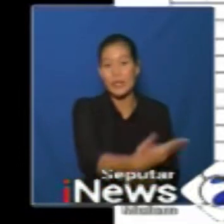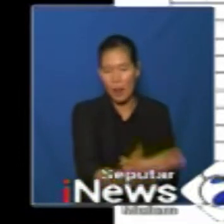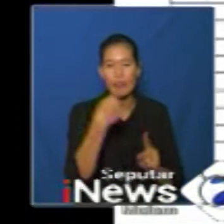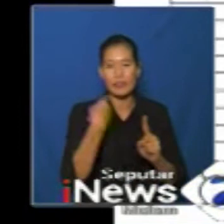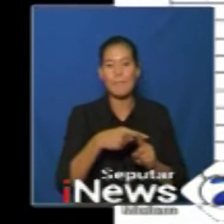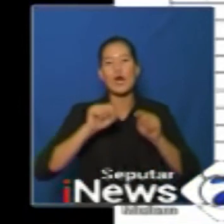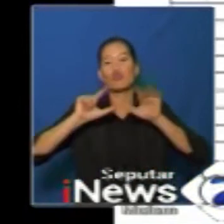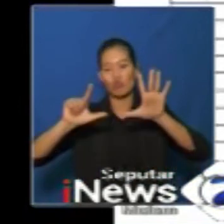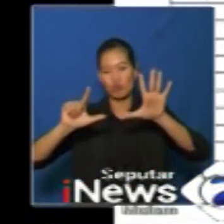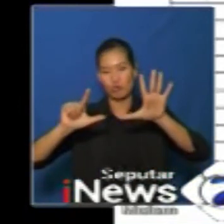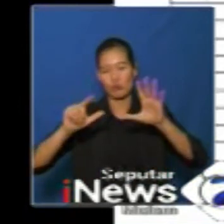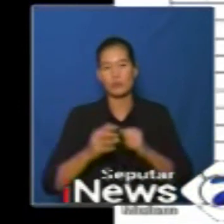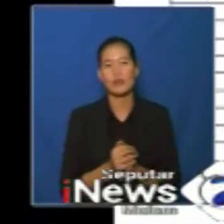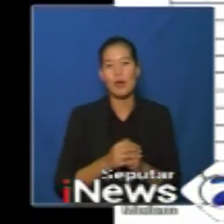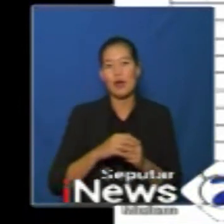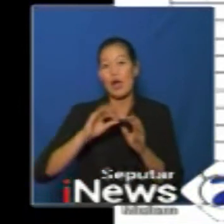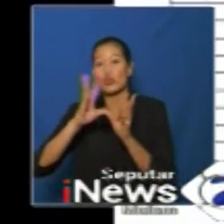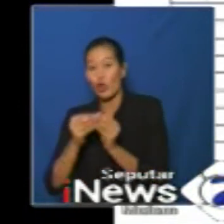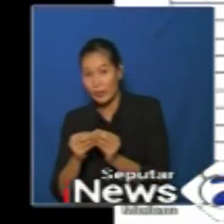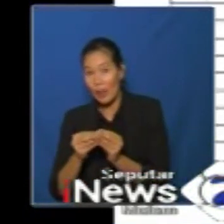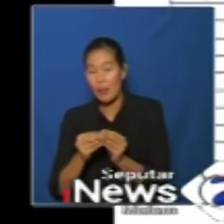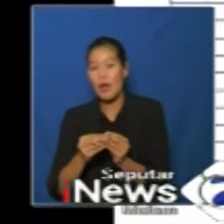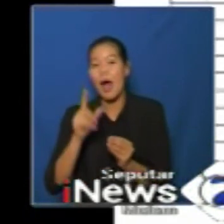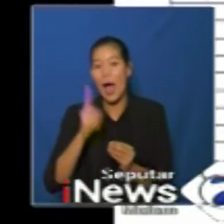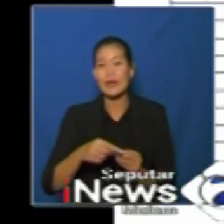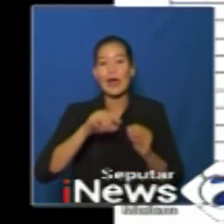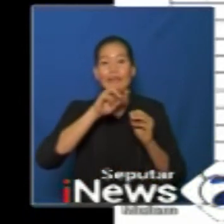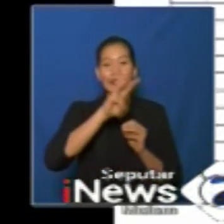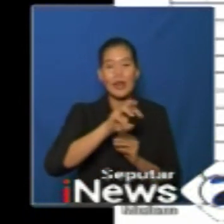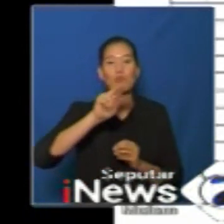orang sehingga total kasus yang meninggal menjadi 32